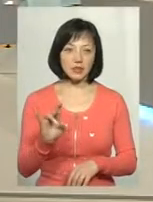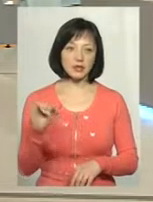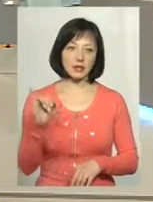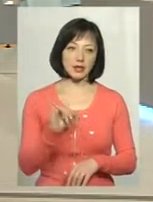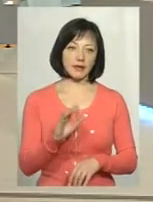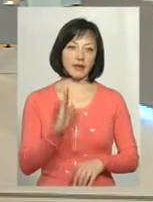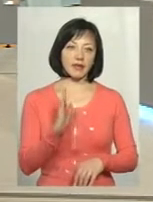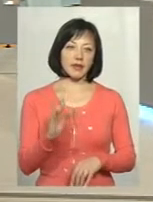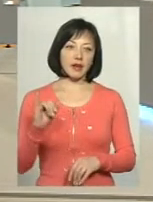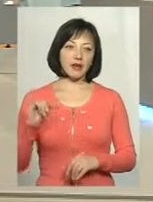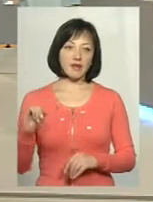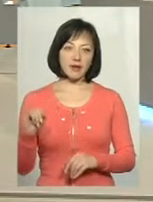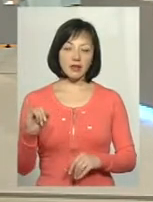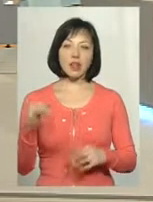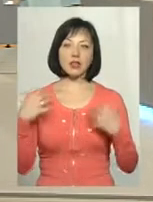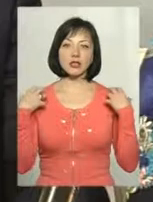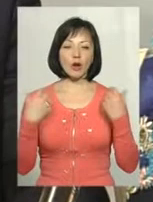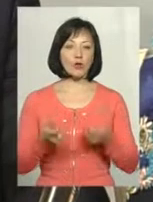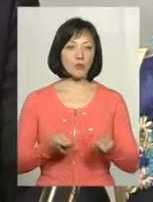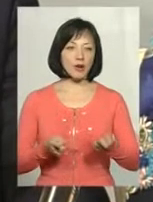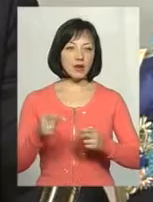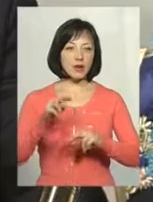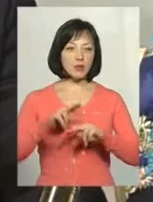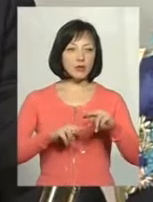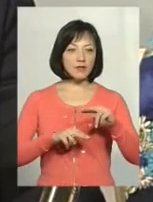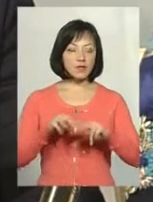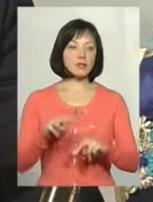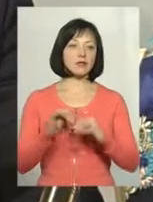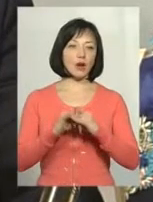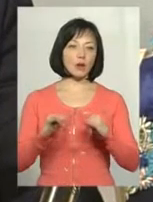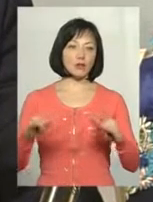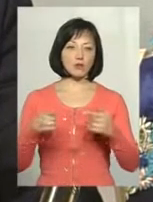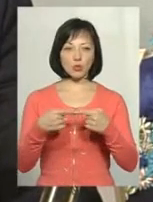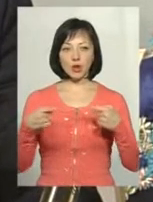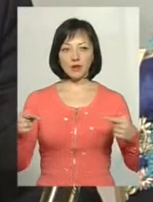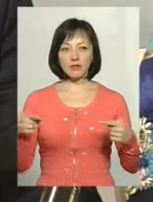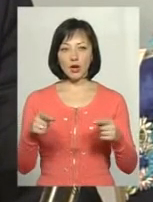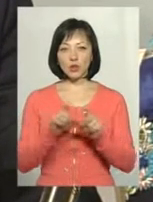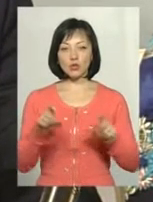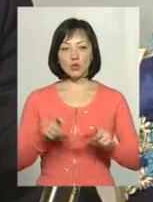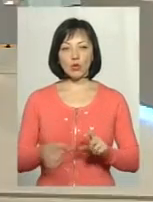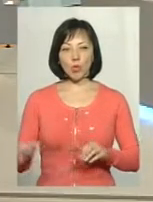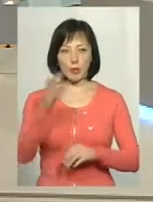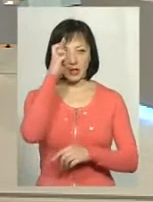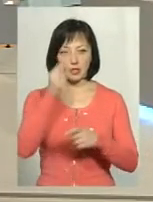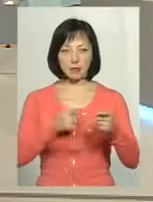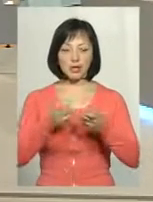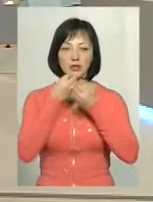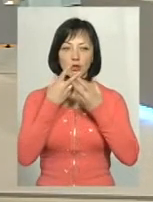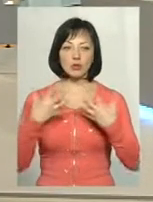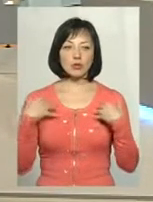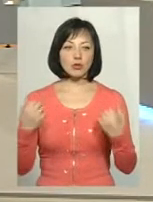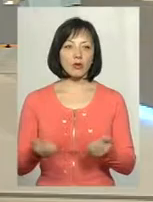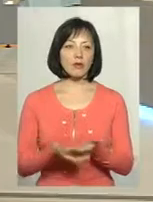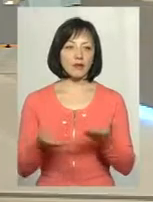Віра Іванівна Бригатир, начальник управління будівництва та розвитку інфраструктури Хмельницької облдержадміністрації. Доброго здоров'я, шановні гості.